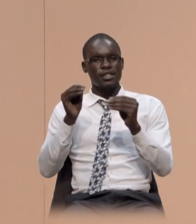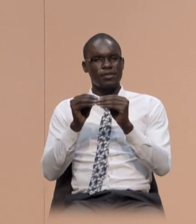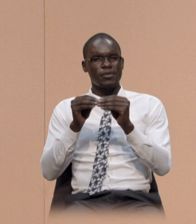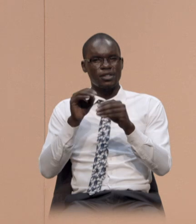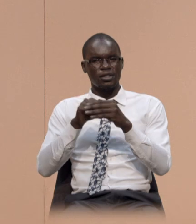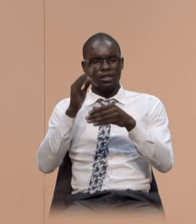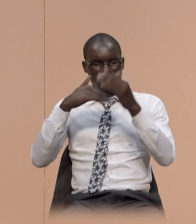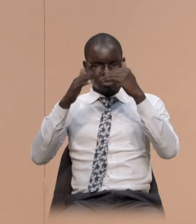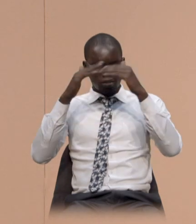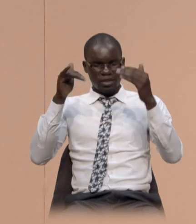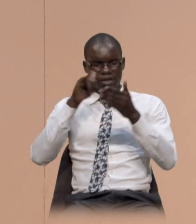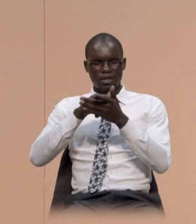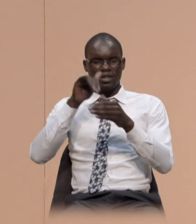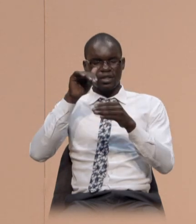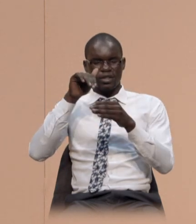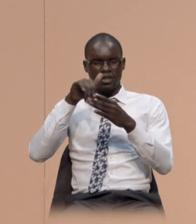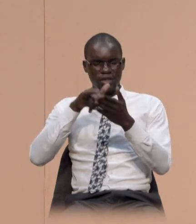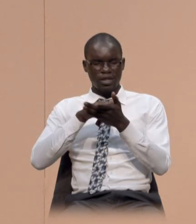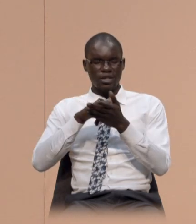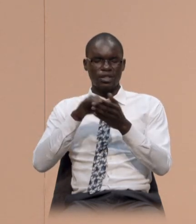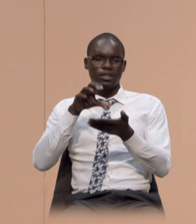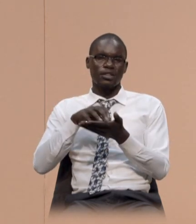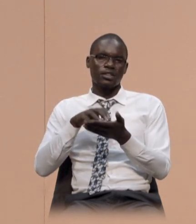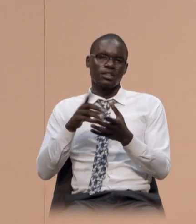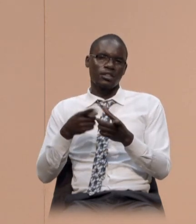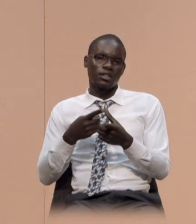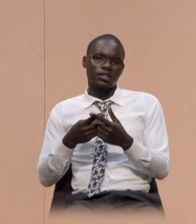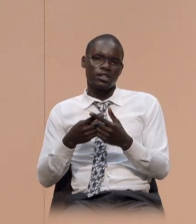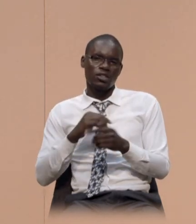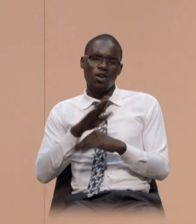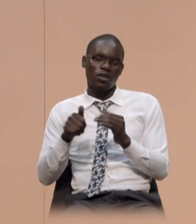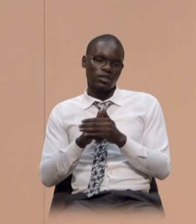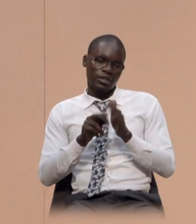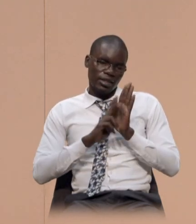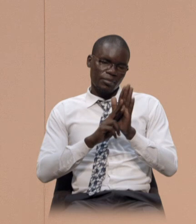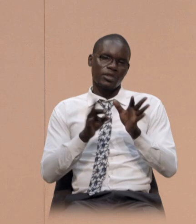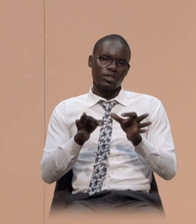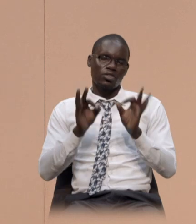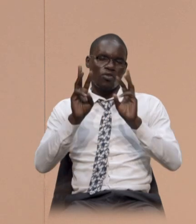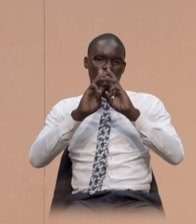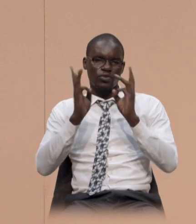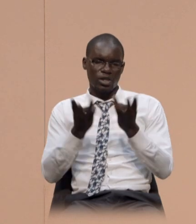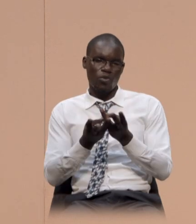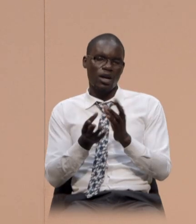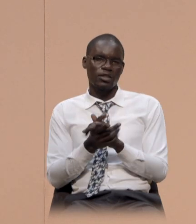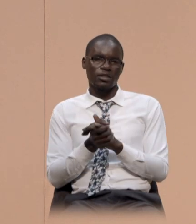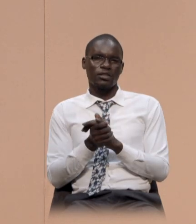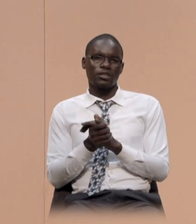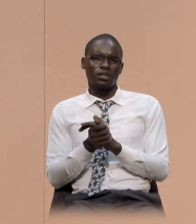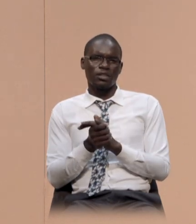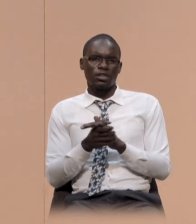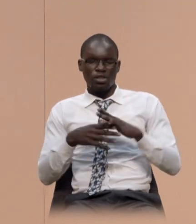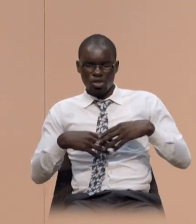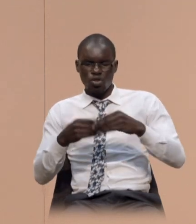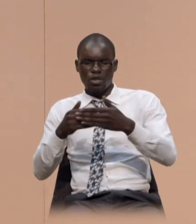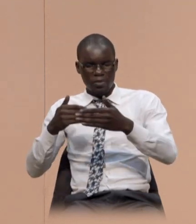binguni. Na katika hali hiyo viumbe ama wawakilishi wa sayari kutoka hapa na pale walikuwa